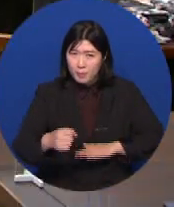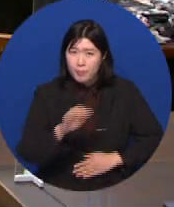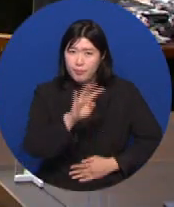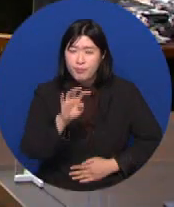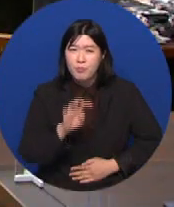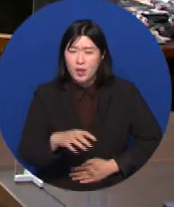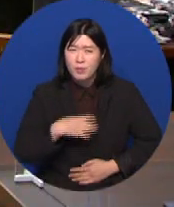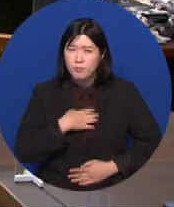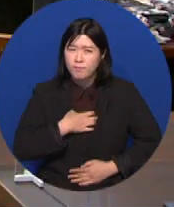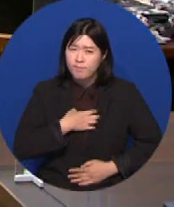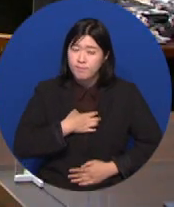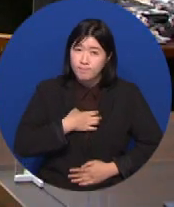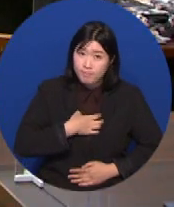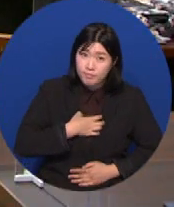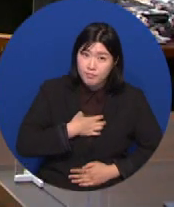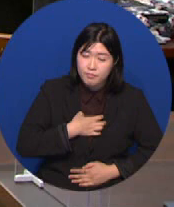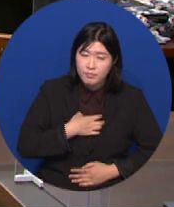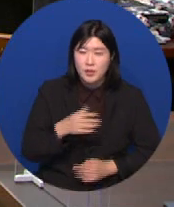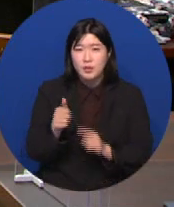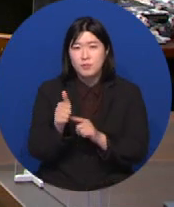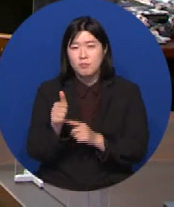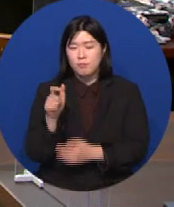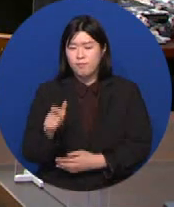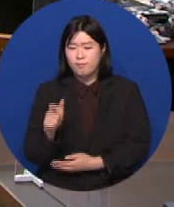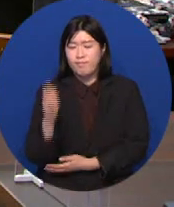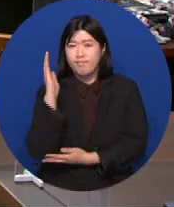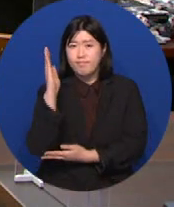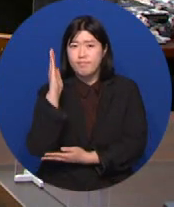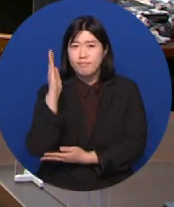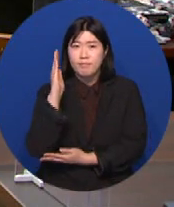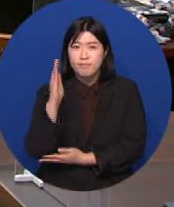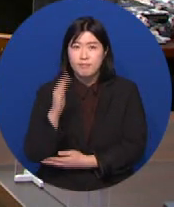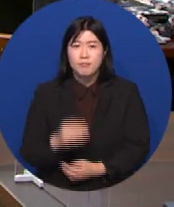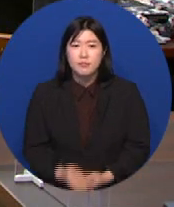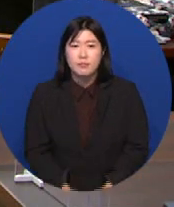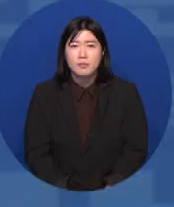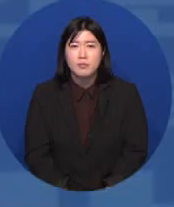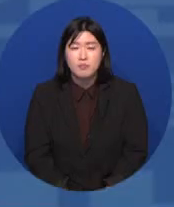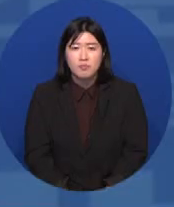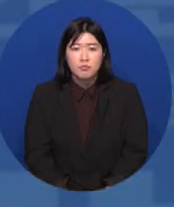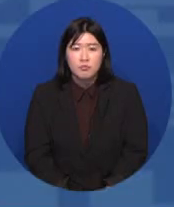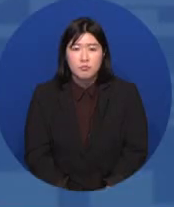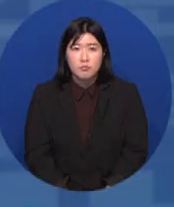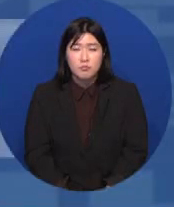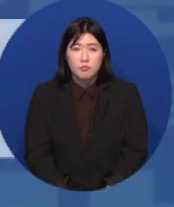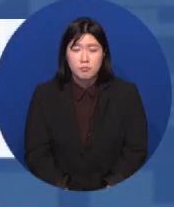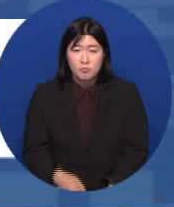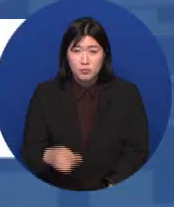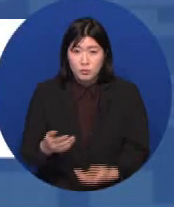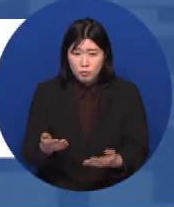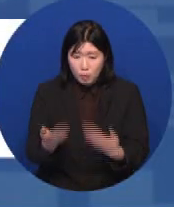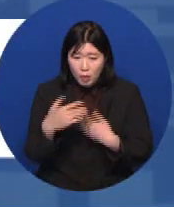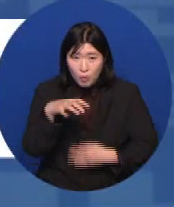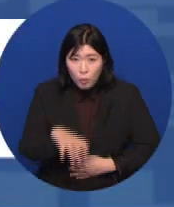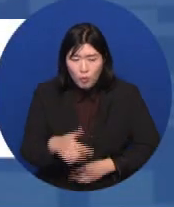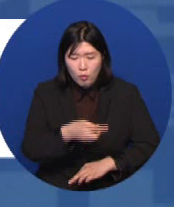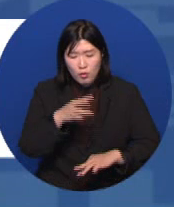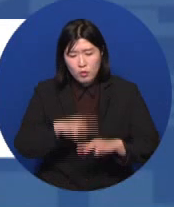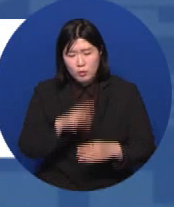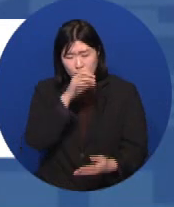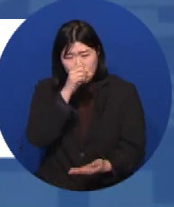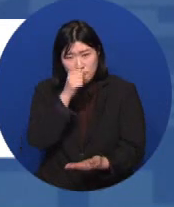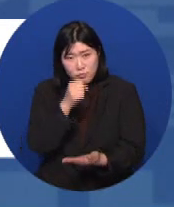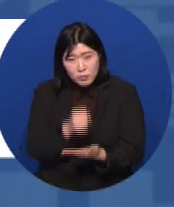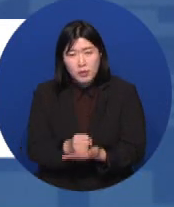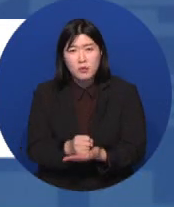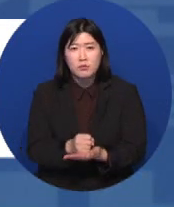아니냐는 우려가 제기되는 가운데 강경한 발언을 이어갔습니다. 당연히 우주청은 대전으로